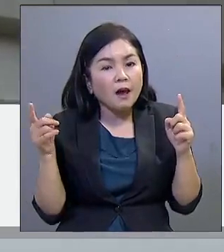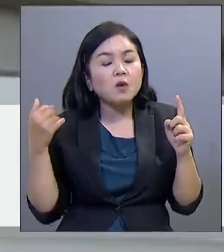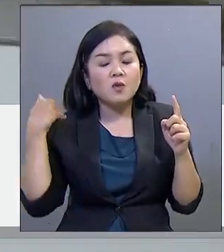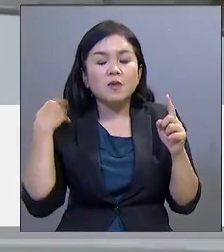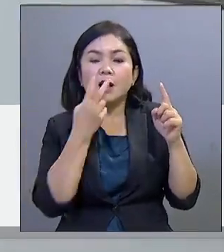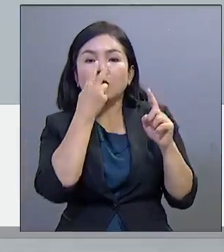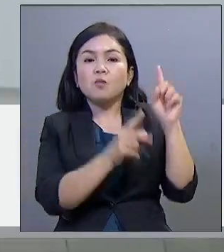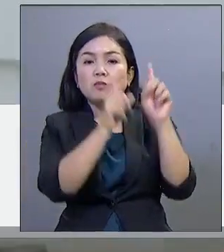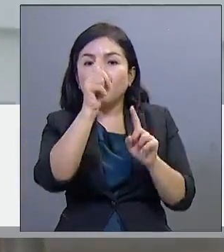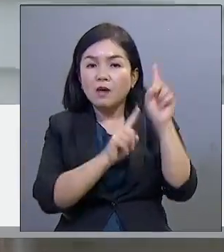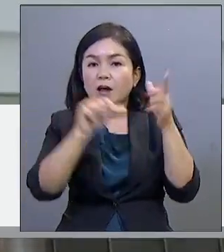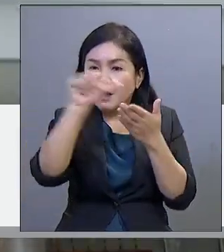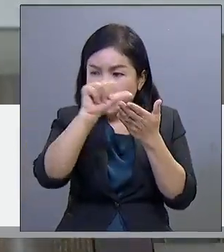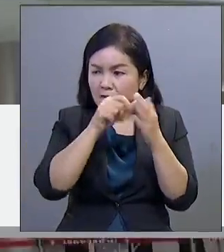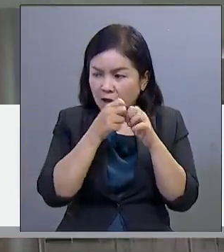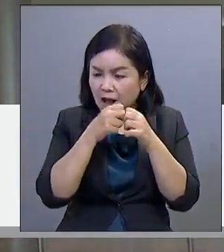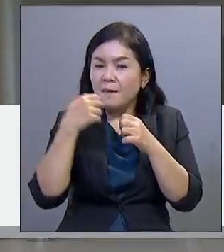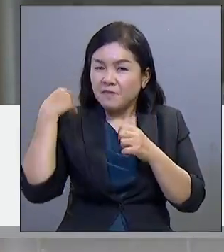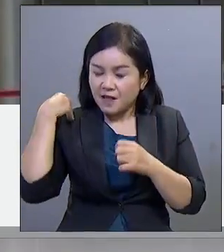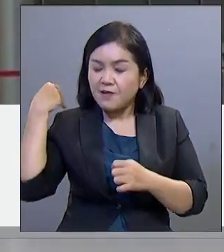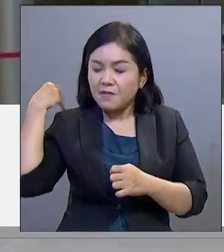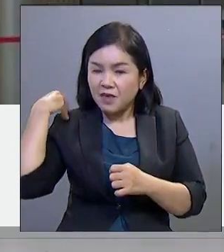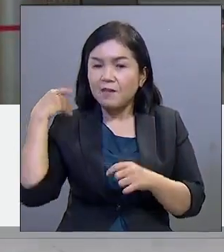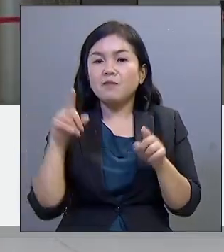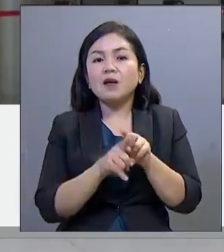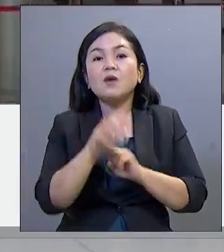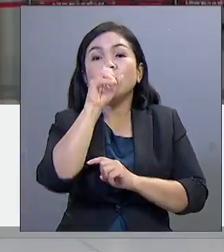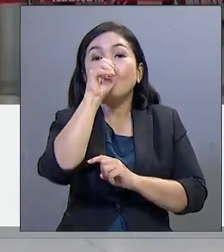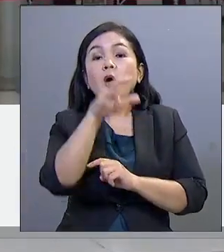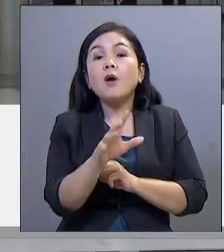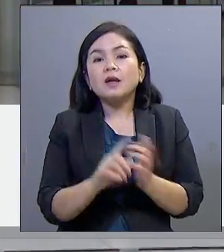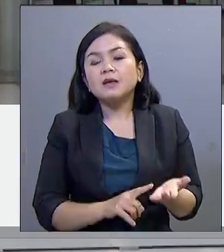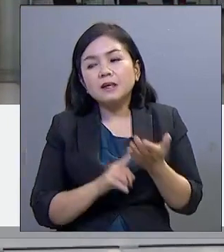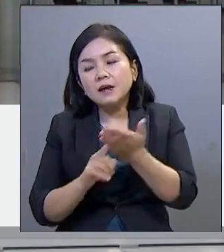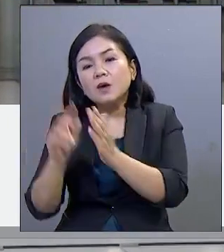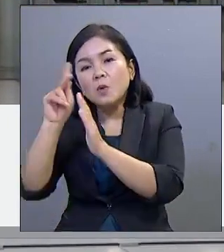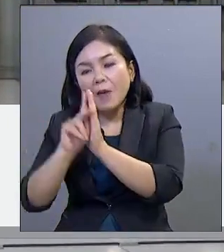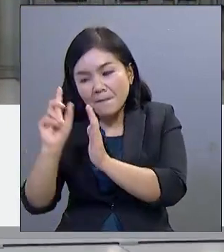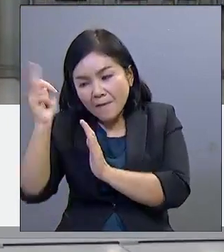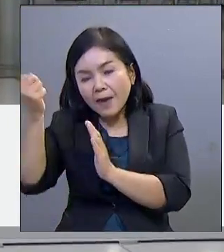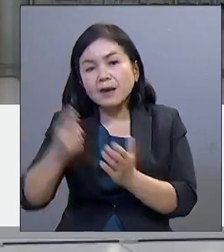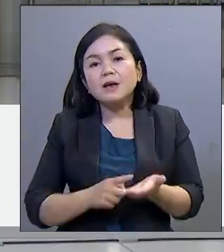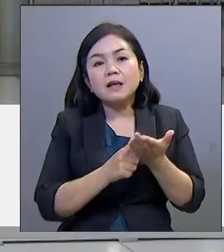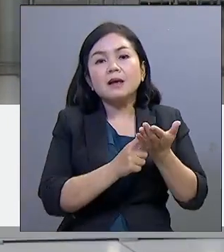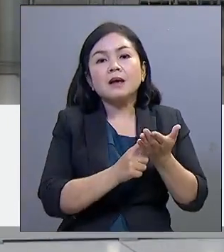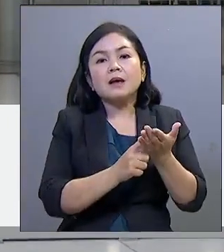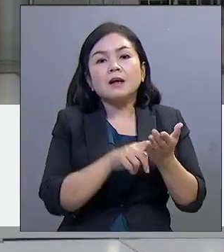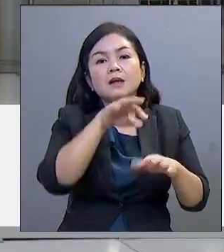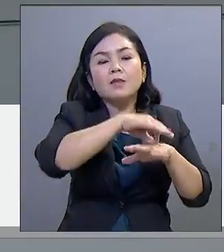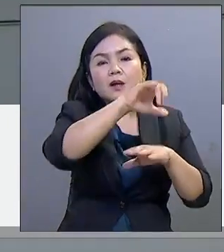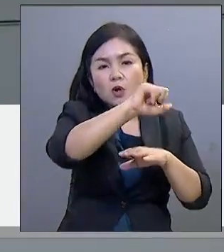ารประเมิ calculation กว่าทgarmbดก็ยังมอยู่นะคะอย่ทคุราวีพูดก็คืออาจจะเสนอร่าง กฎไม้ใหม่ ผ่านขอรมอหรอส Fear